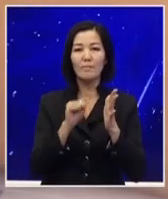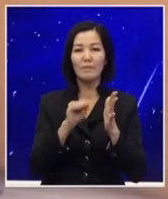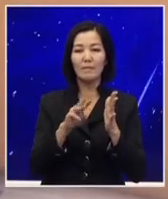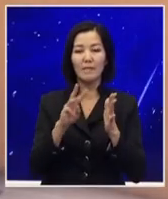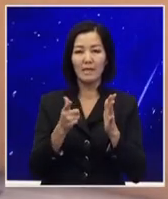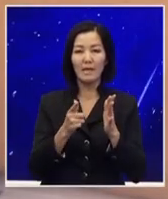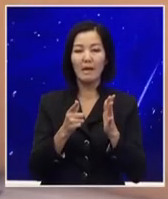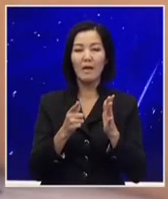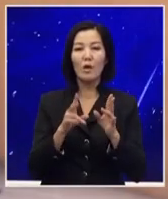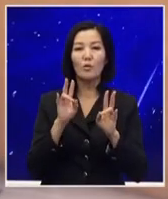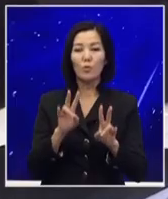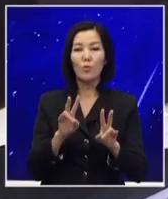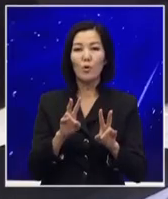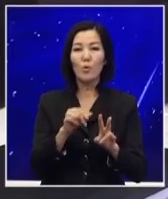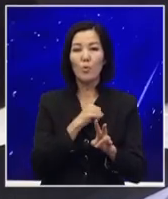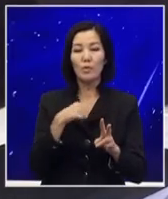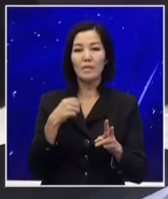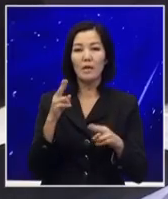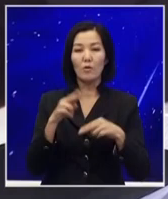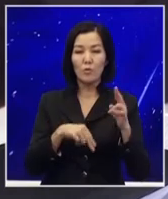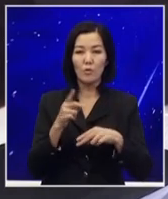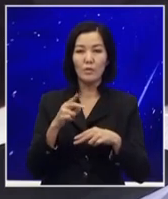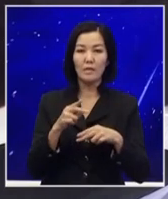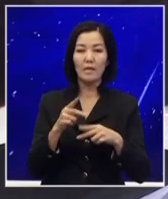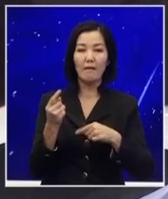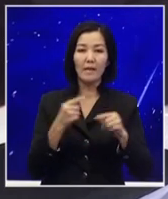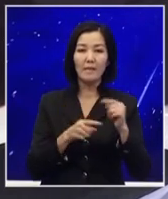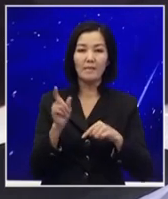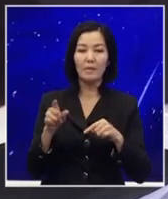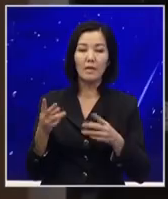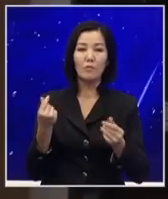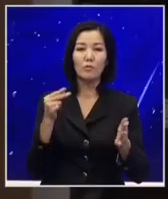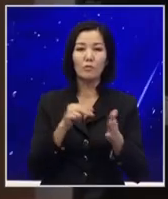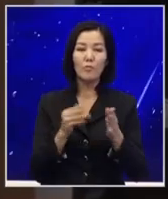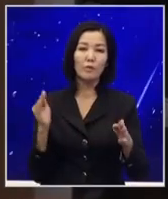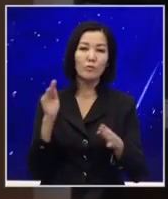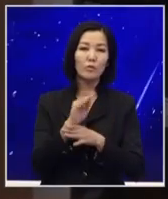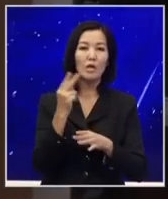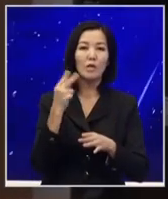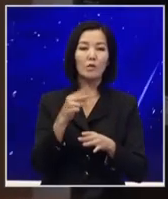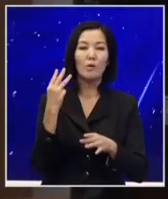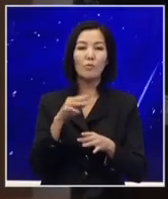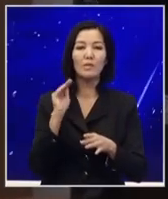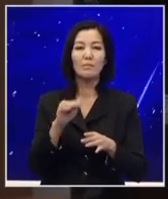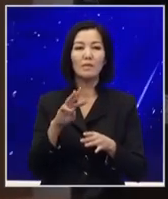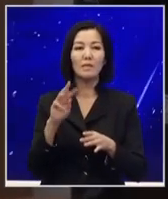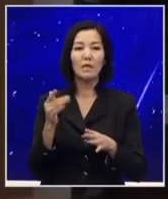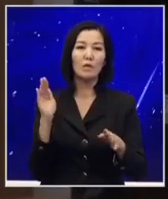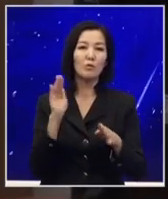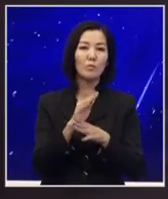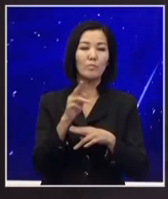теңге. Алайда өз қаражатына құрылыс жүргізген кәсіпкерлер осы соманың үстіне 20-30 мың теңге